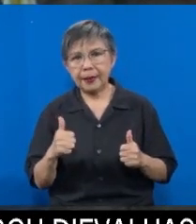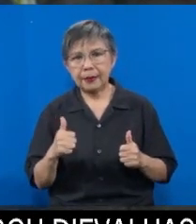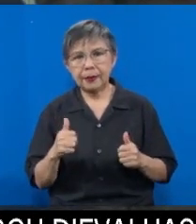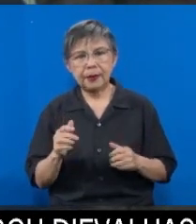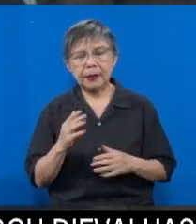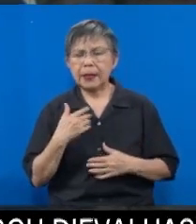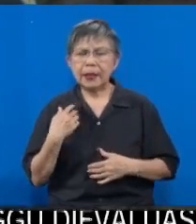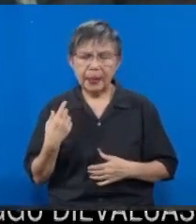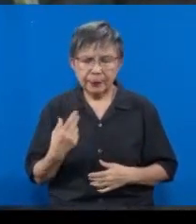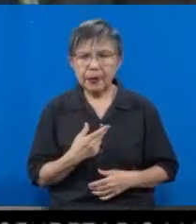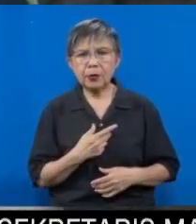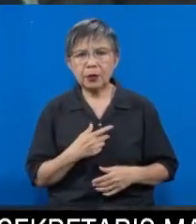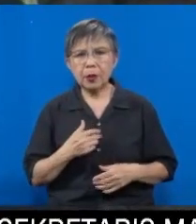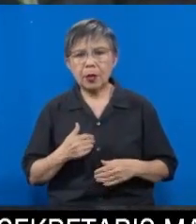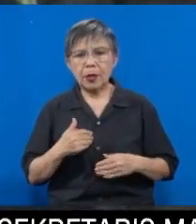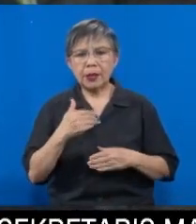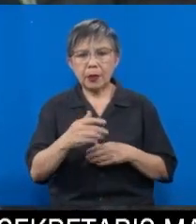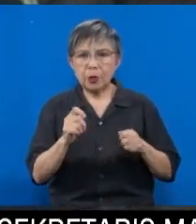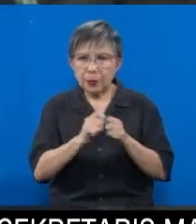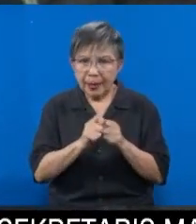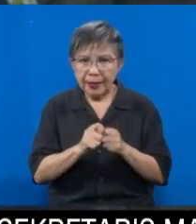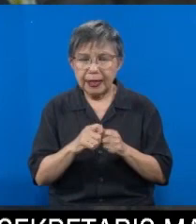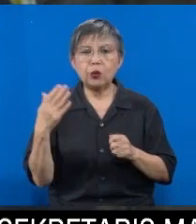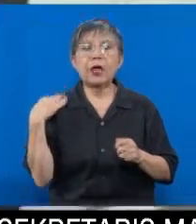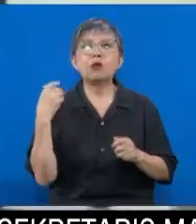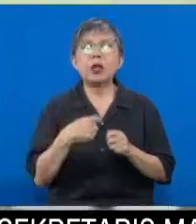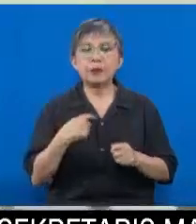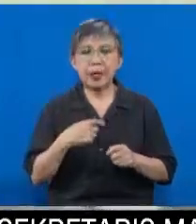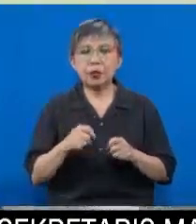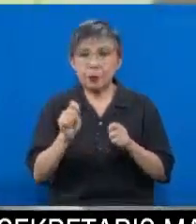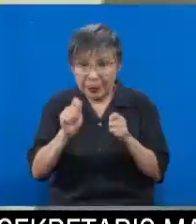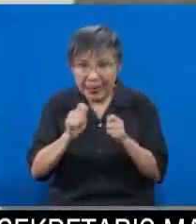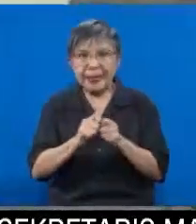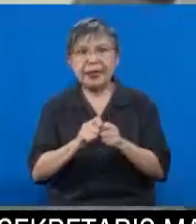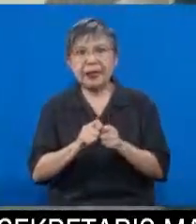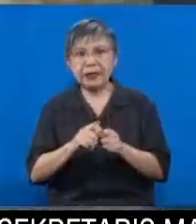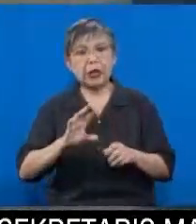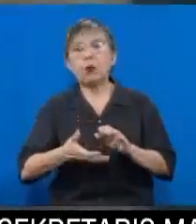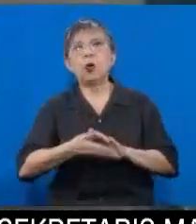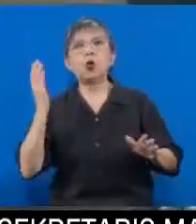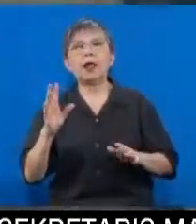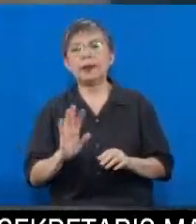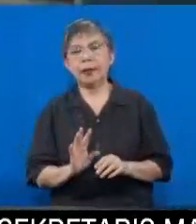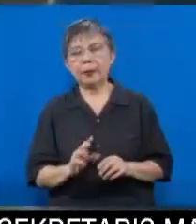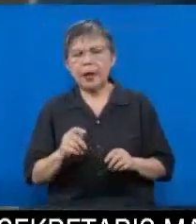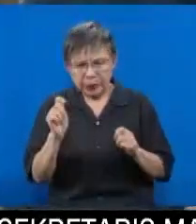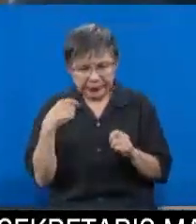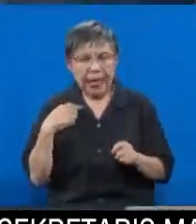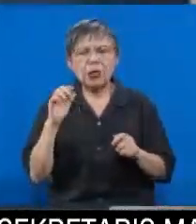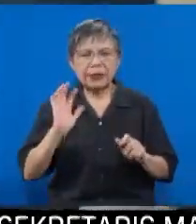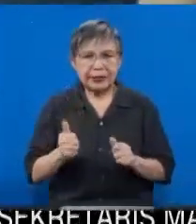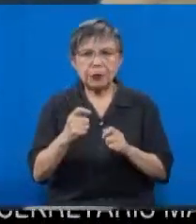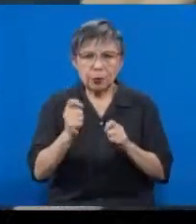kita dengan maju memperbaiki, itulah tanggung jawab moral saya. Meski menolak mundur, Iwan Bule mengaku